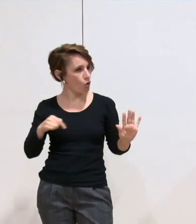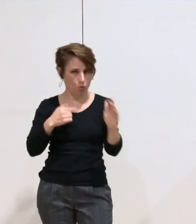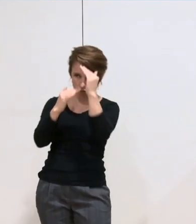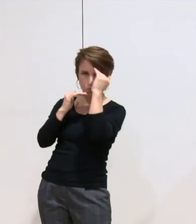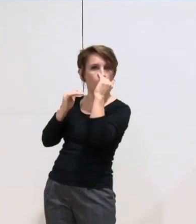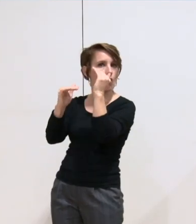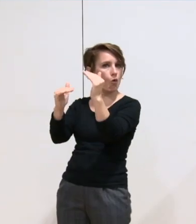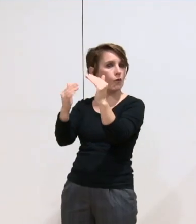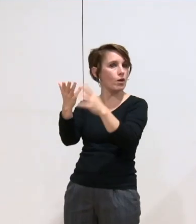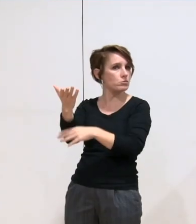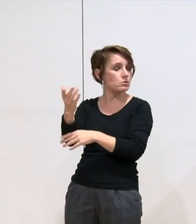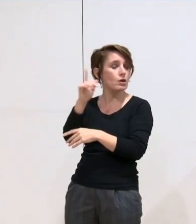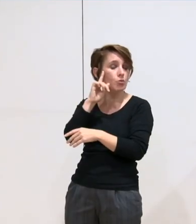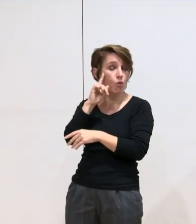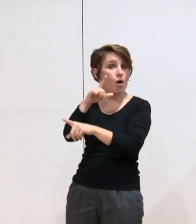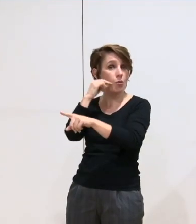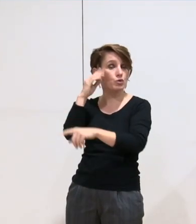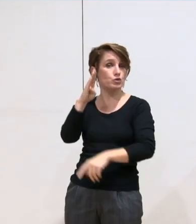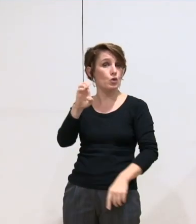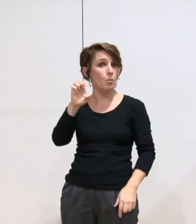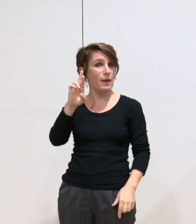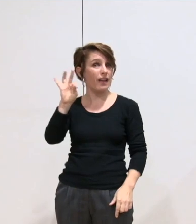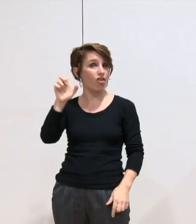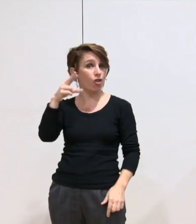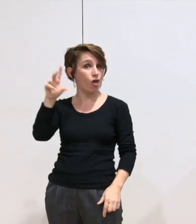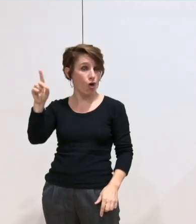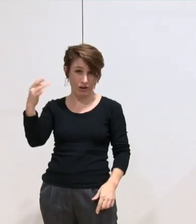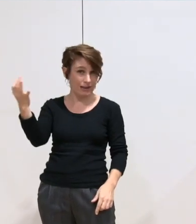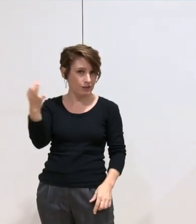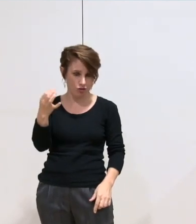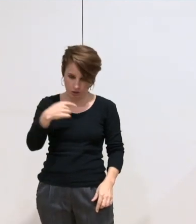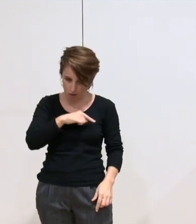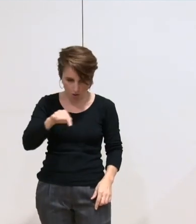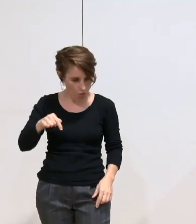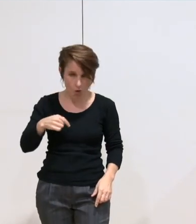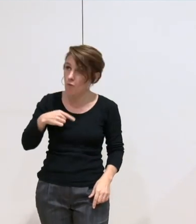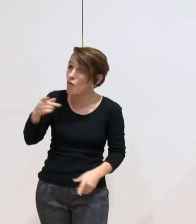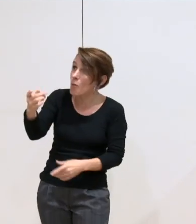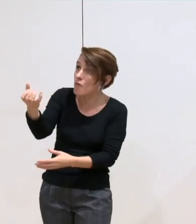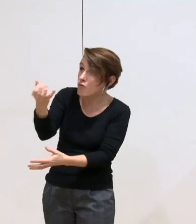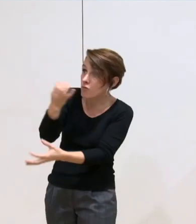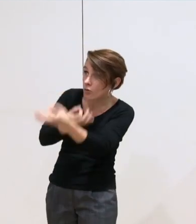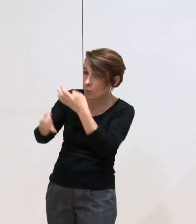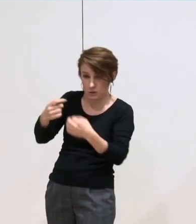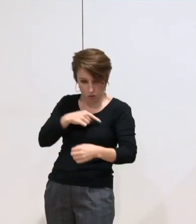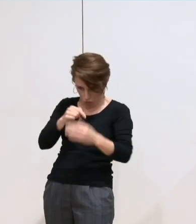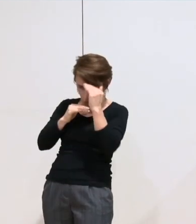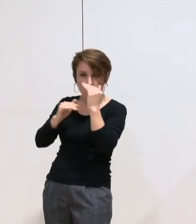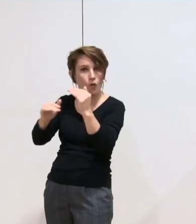Bertrand l'a plusieurs fois dit, nous avons confiance en cette parole, nous attendons le